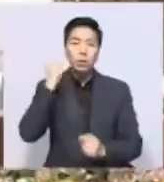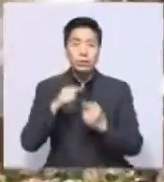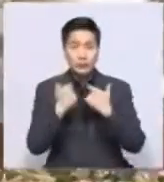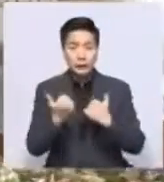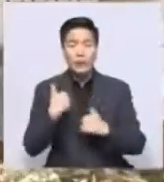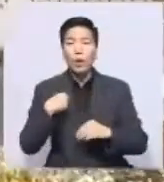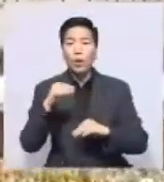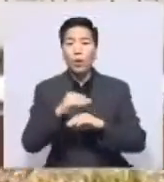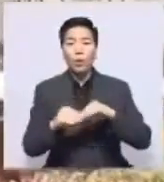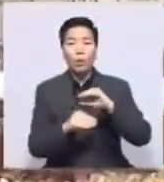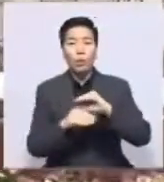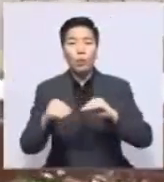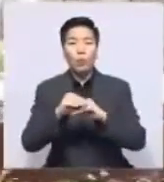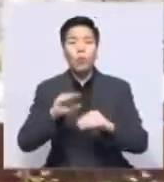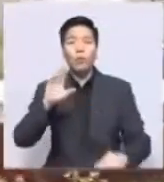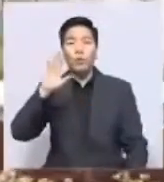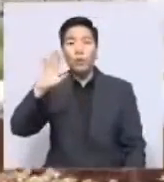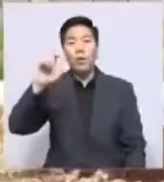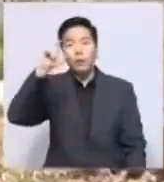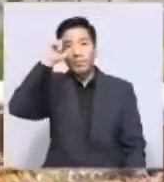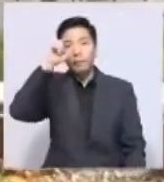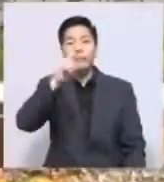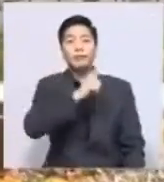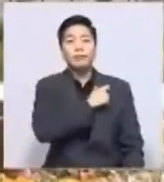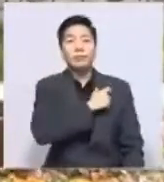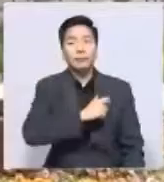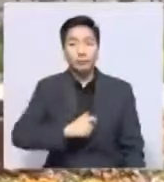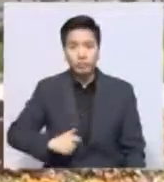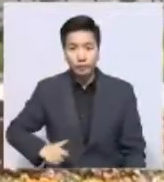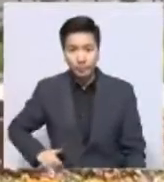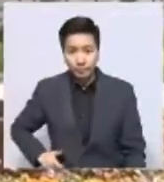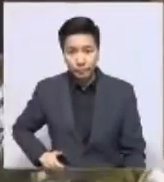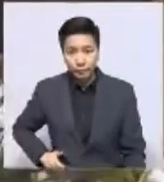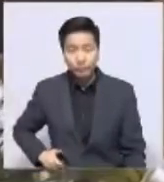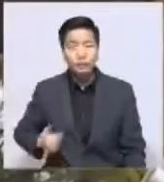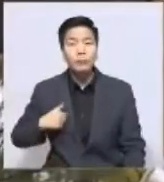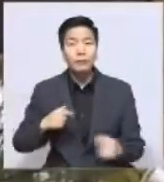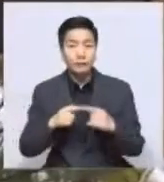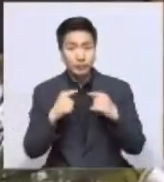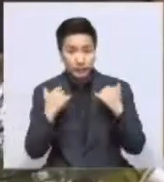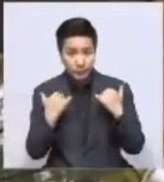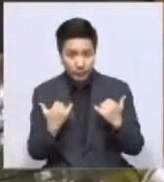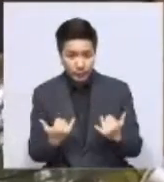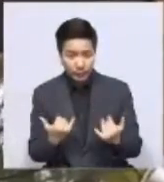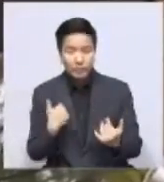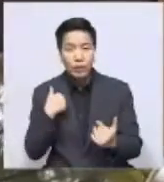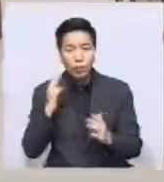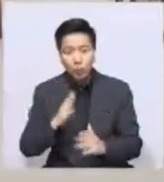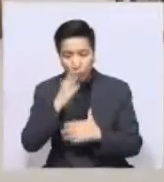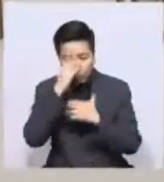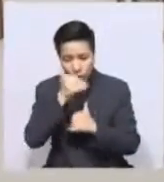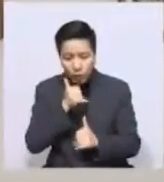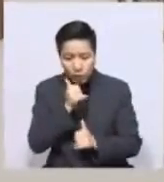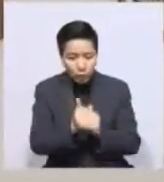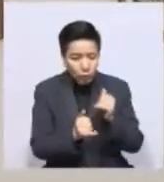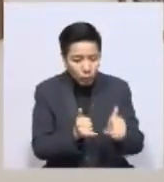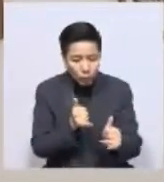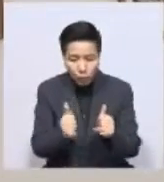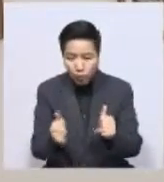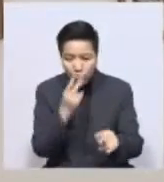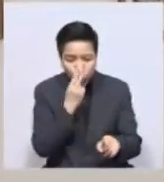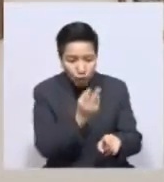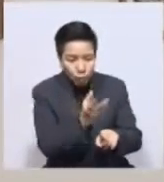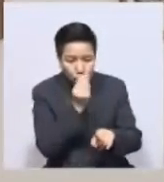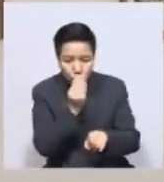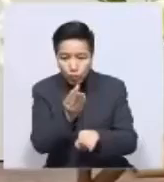ดแสดงโครงการในพระราชดำริของพระบาทสมเด็จพระปรมินทรมหาภูมิพลอดุลยเดชบรมนาถบพิตรก็ได้รับความสนใจจากประชาชนครับได้เดิน